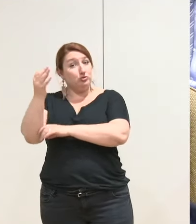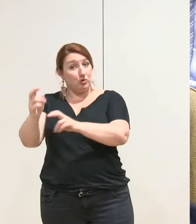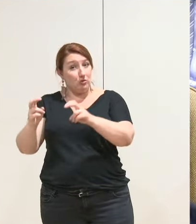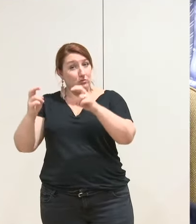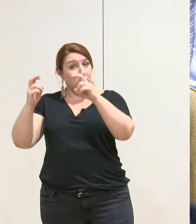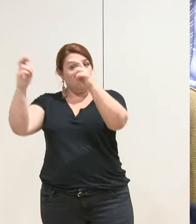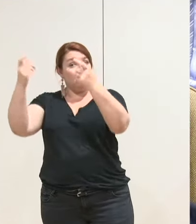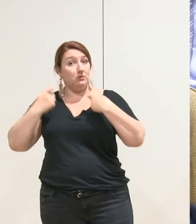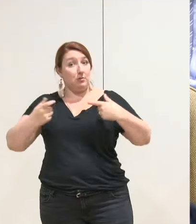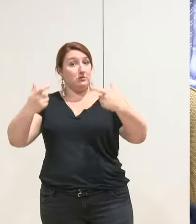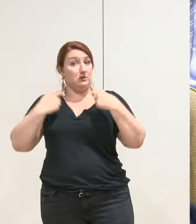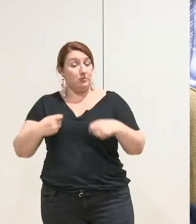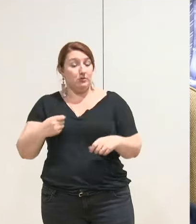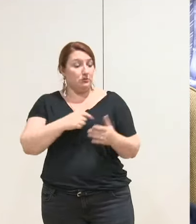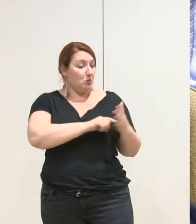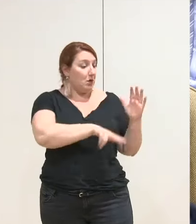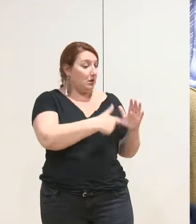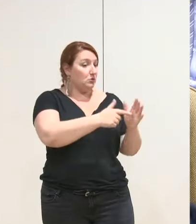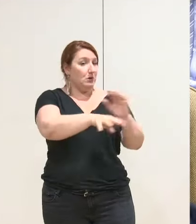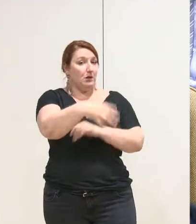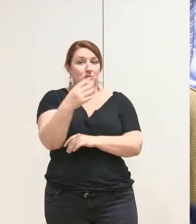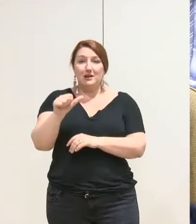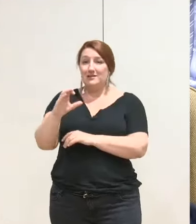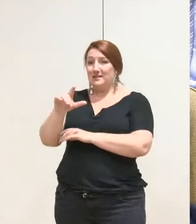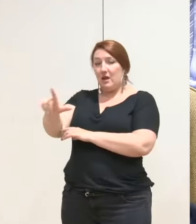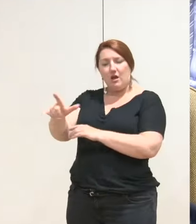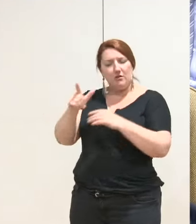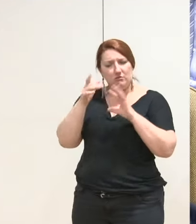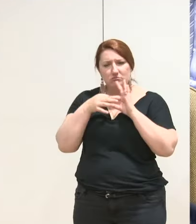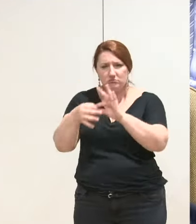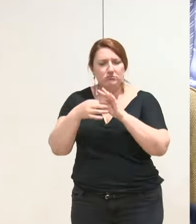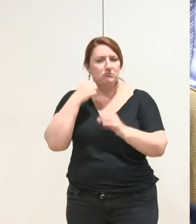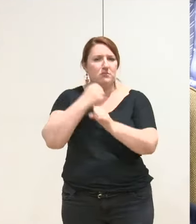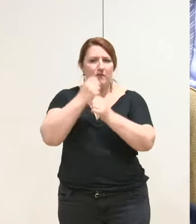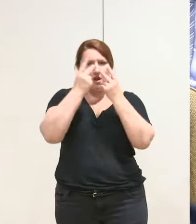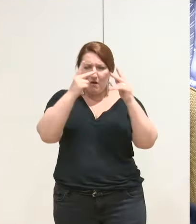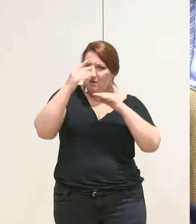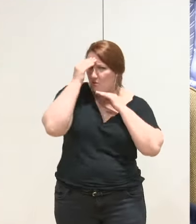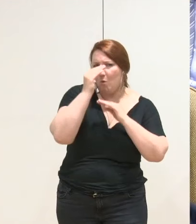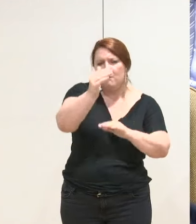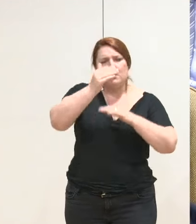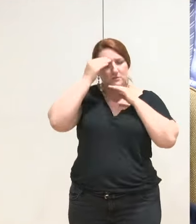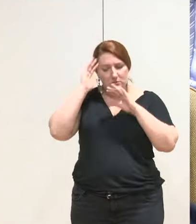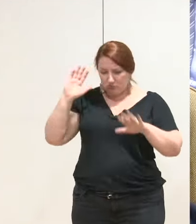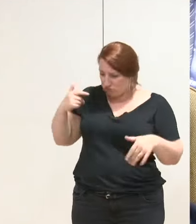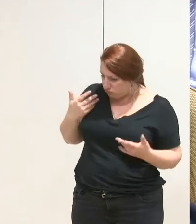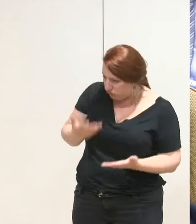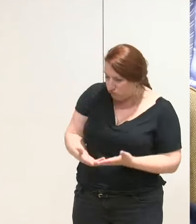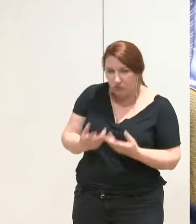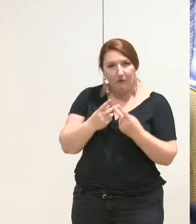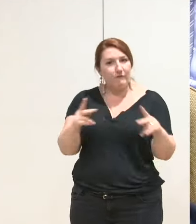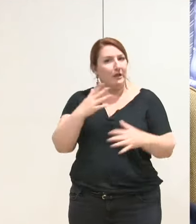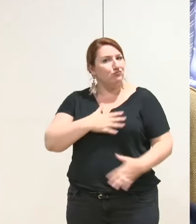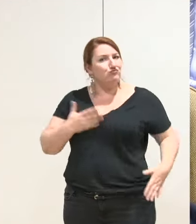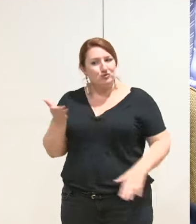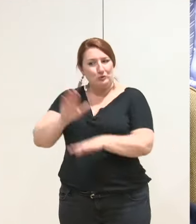et 2014 la CL a travaillé en confiance avec la ville et il est incompréhensible alors que la ville est satisfaite de